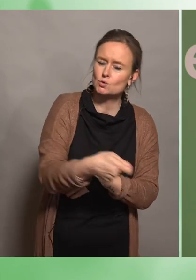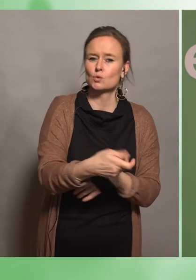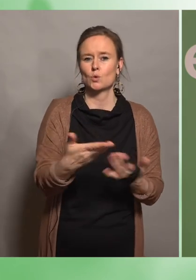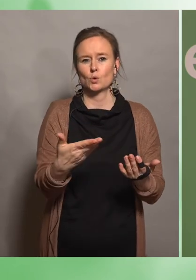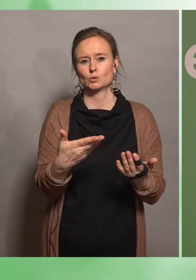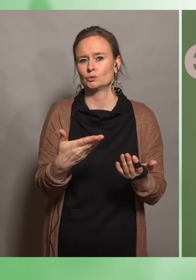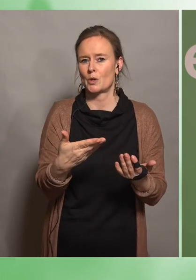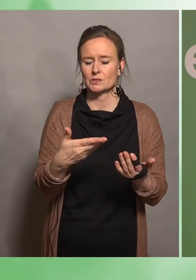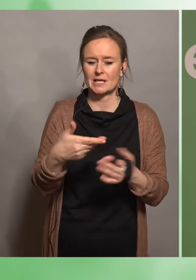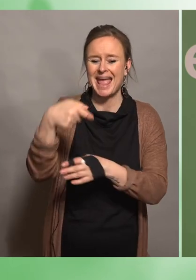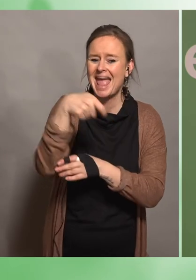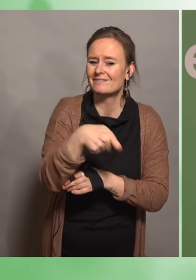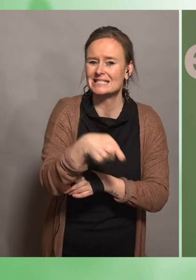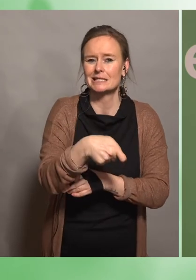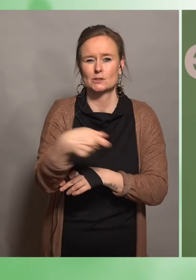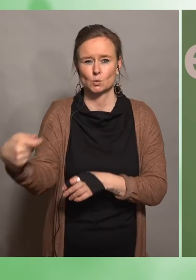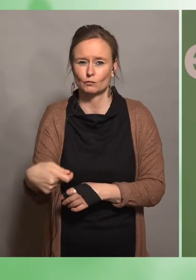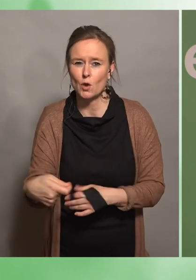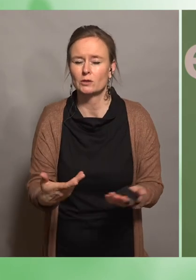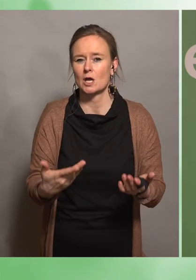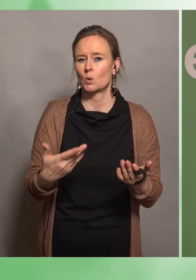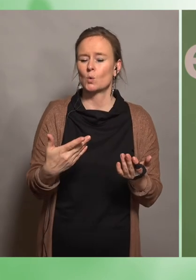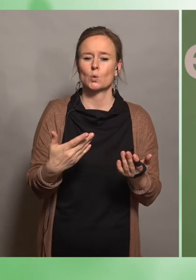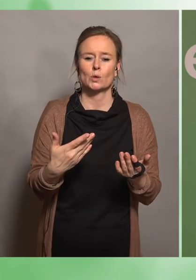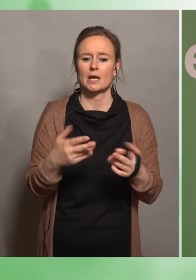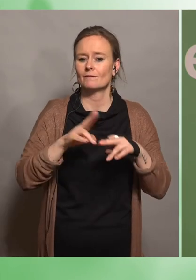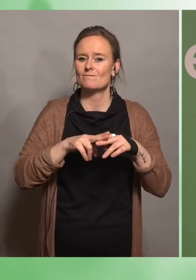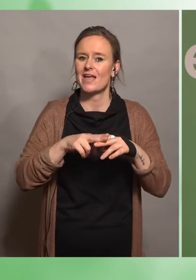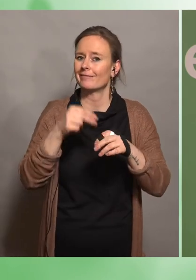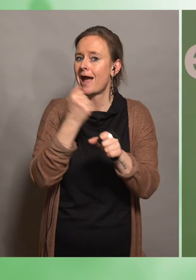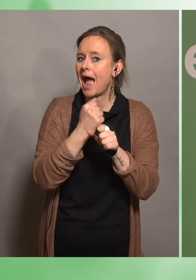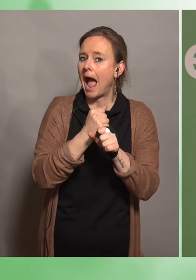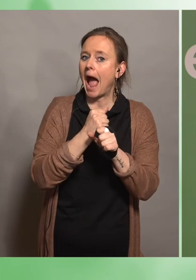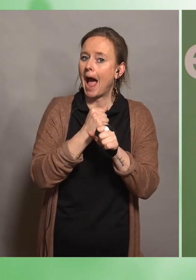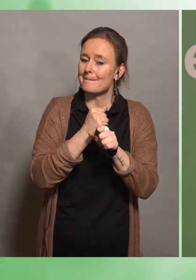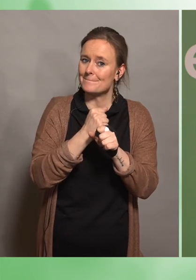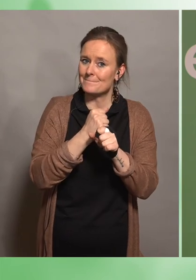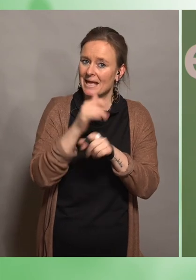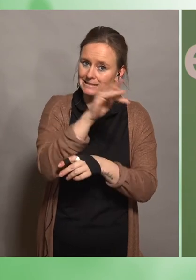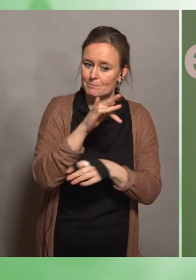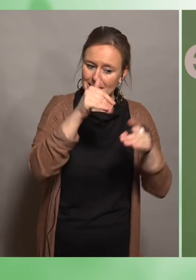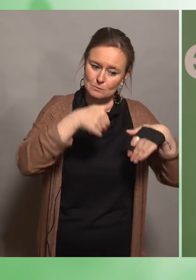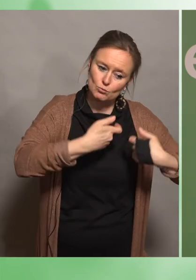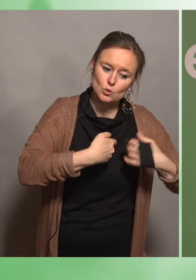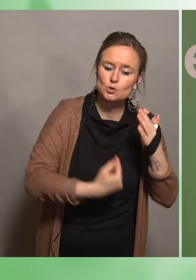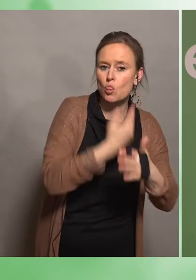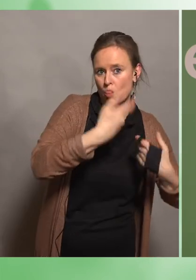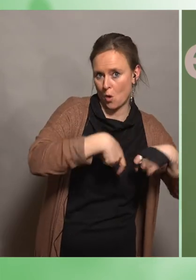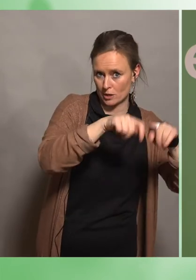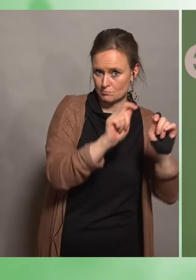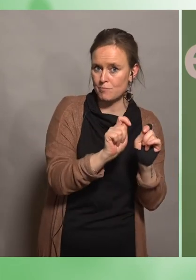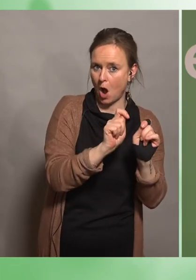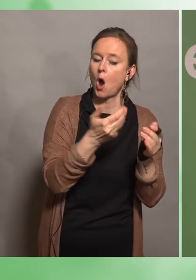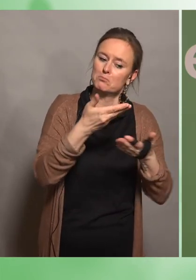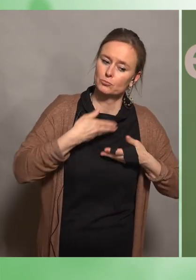investigative Förderungen, Investitionsförderungen, wenn man also Arbeitsplätze adaptieren muss und so weiter. All das also läuft im Wesentlichen